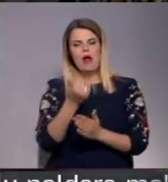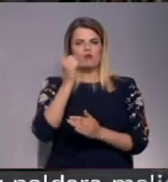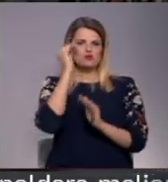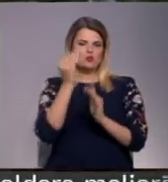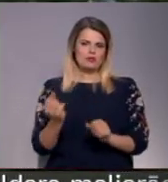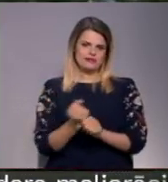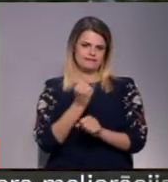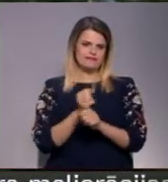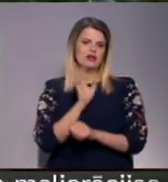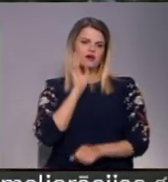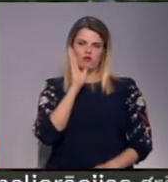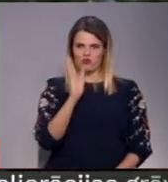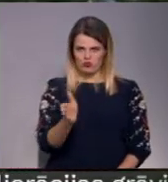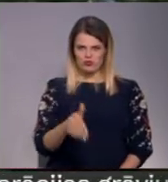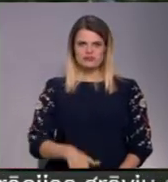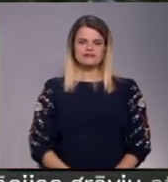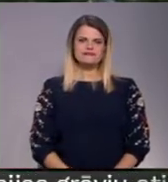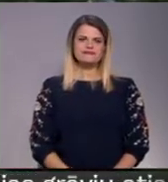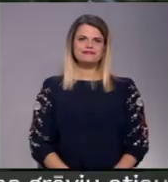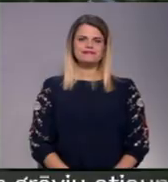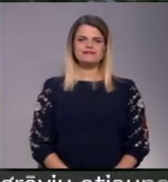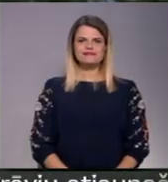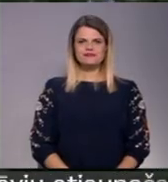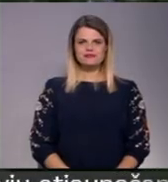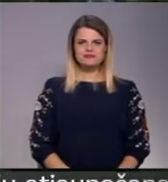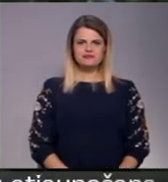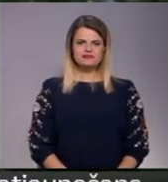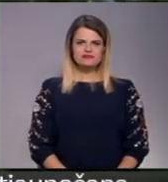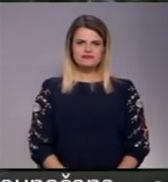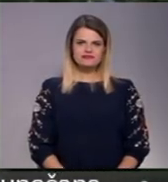skulptūrām. Svetlana Tudorenko, Andrejs Mažāns, Latgales reģionālā televīzija.